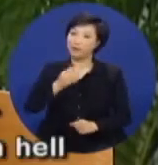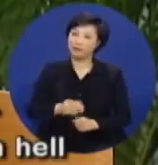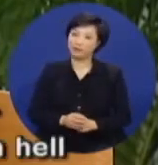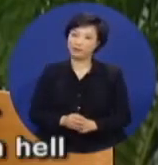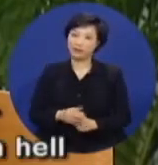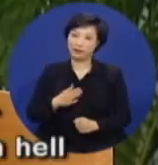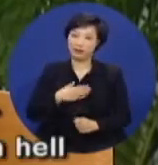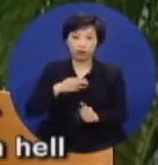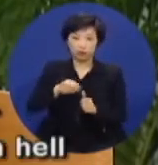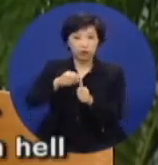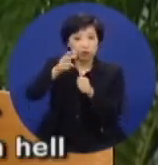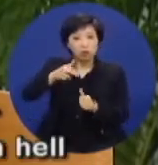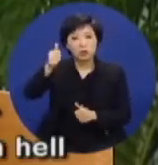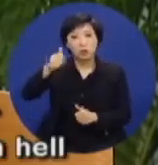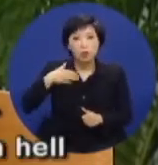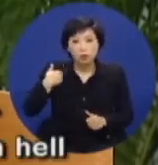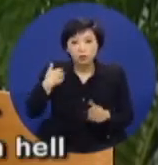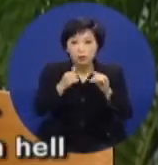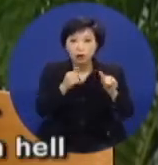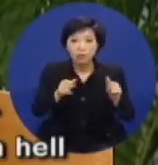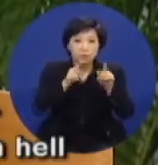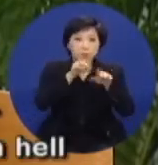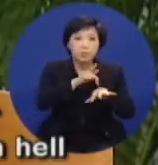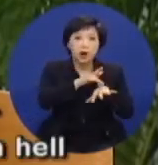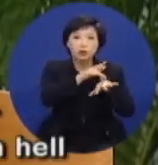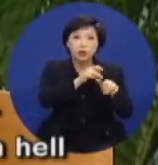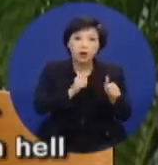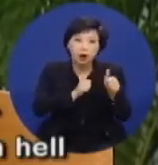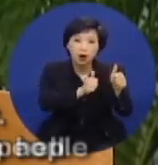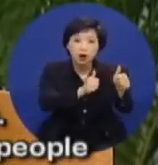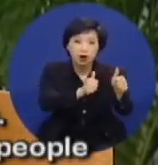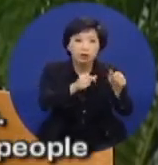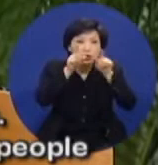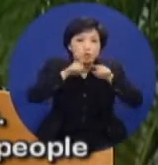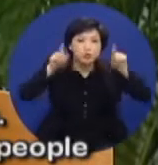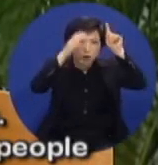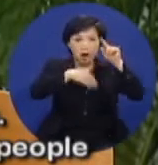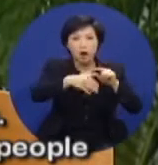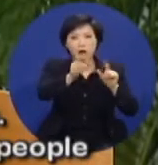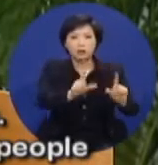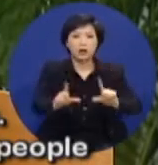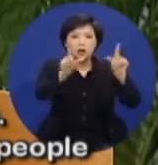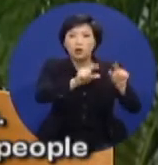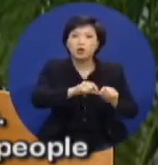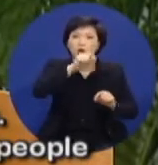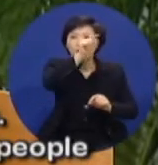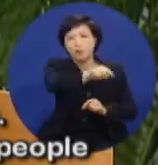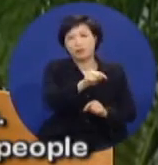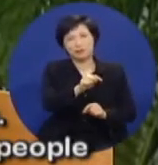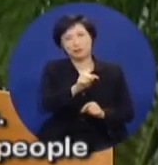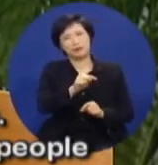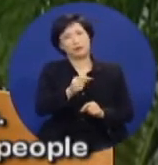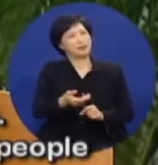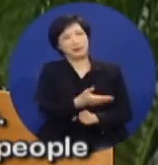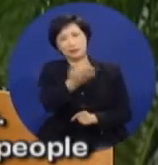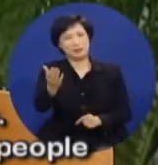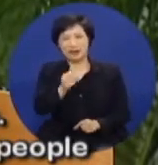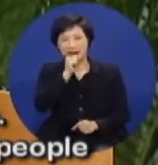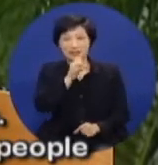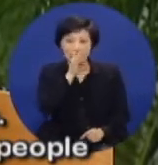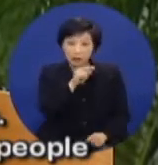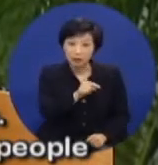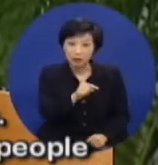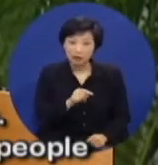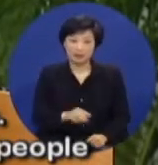구제 효모 엄한 타라 마귀 따라서 친구 까서 영웅이 살아야 하니까 그건 절대 안 들리기 야